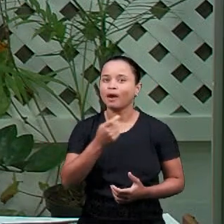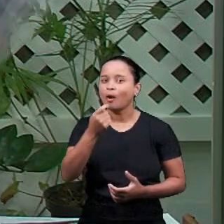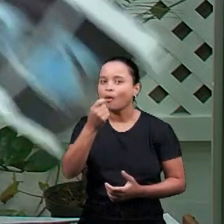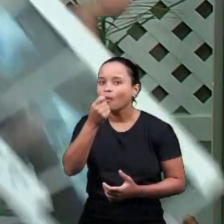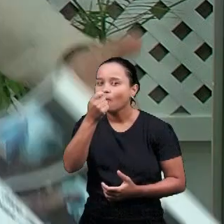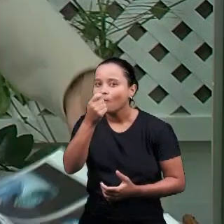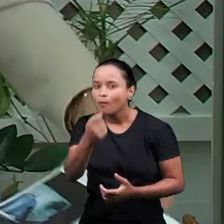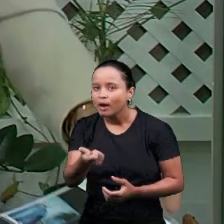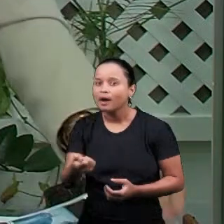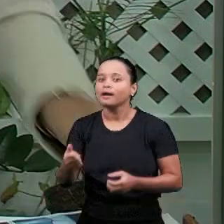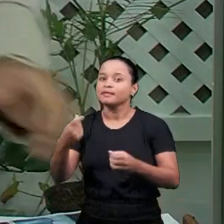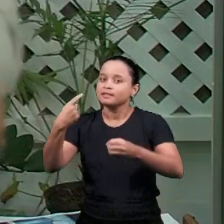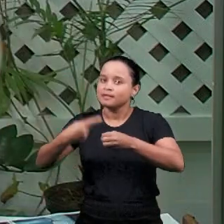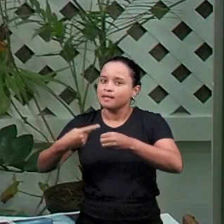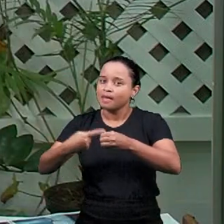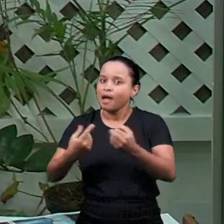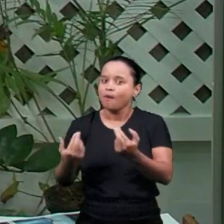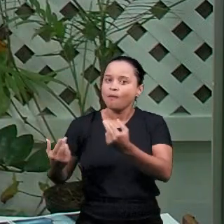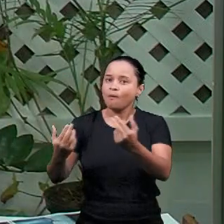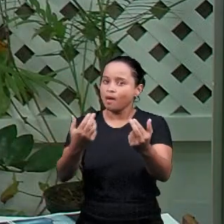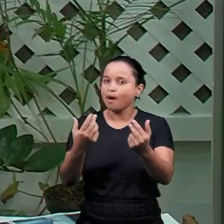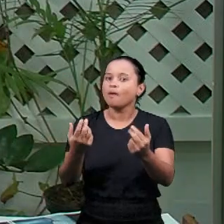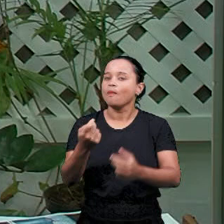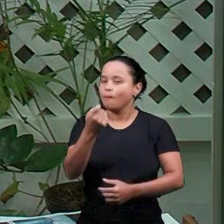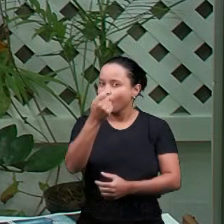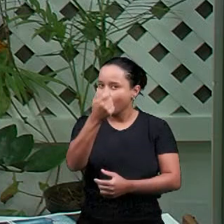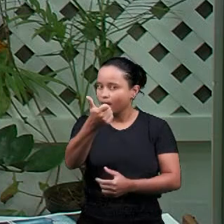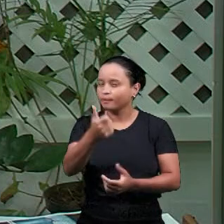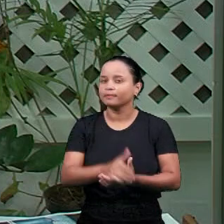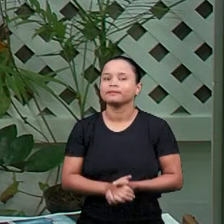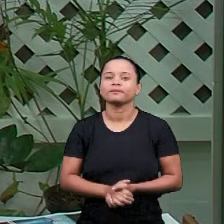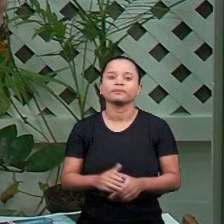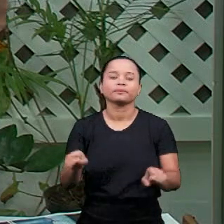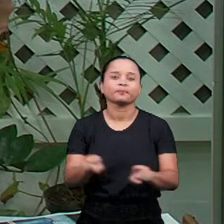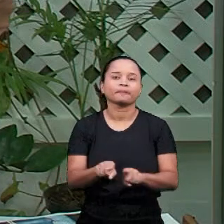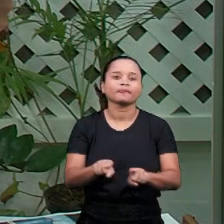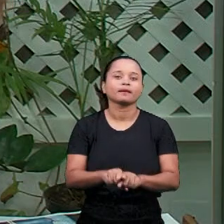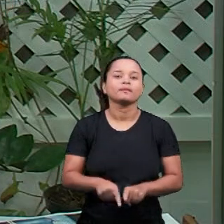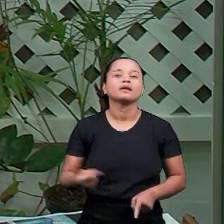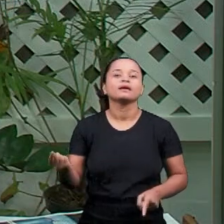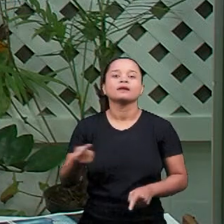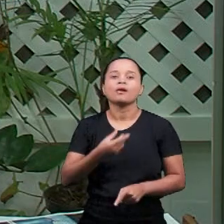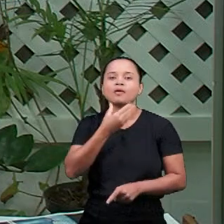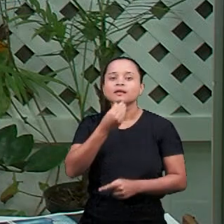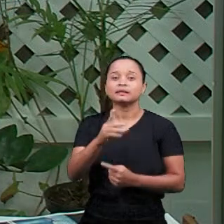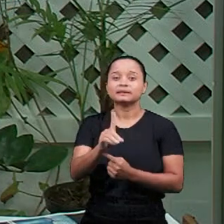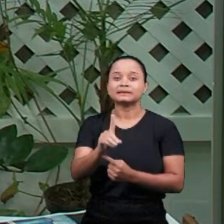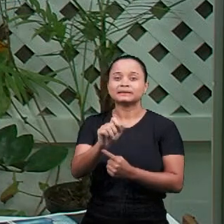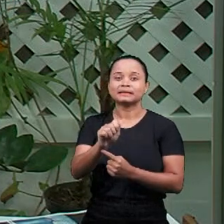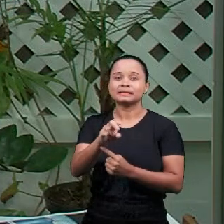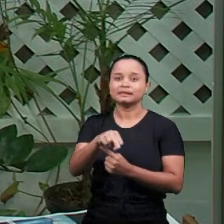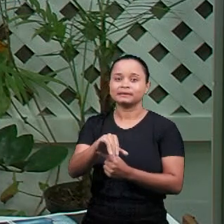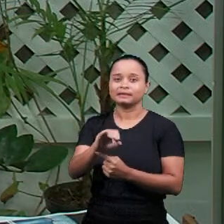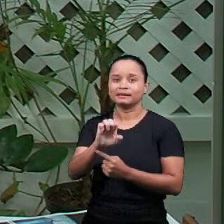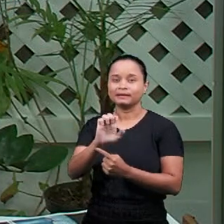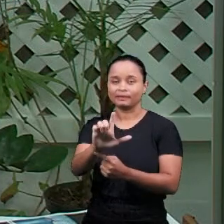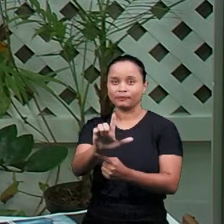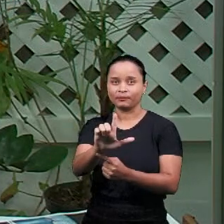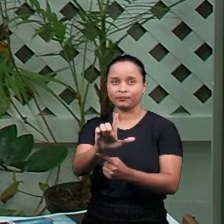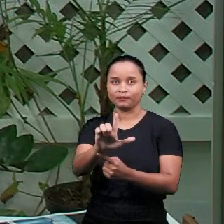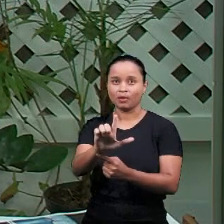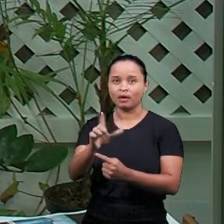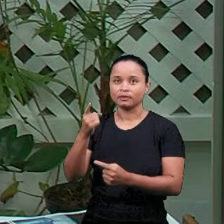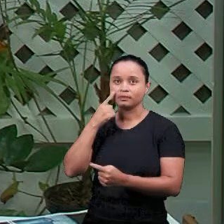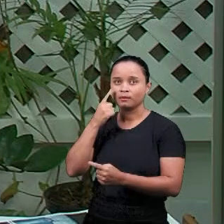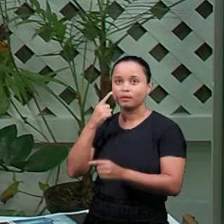de la même ville. Nous avons ici Daniel Bragunci de Serra. Donc,